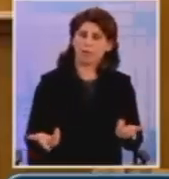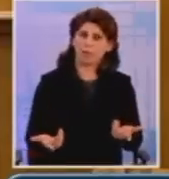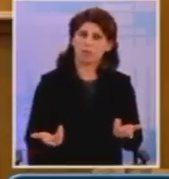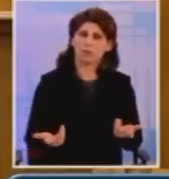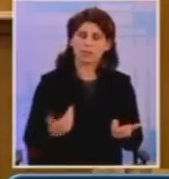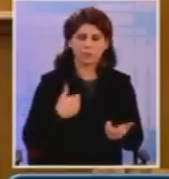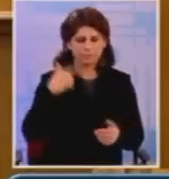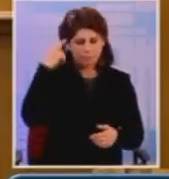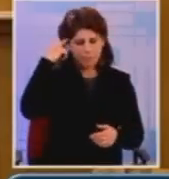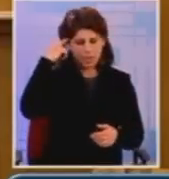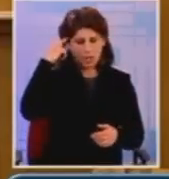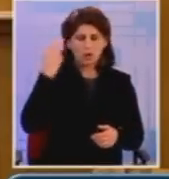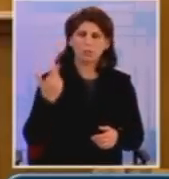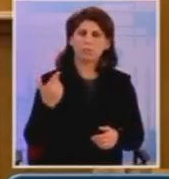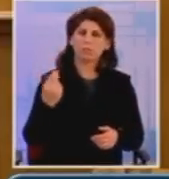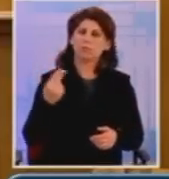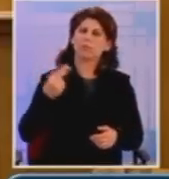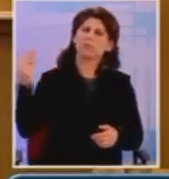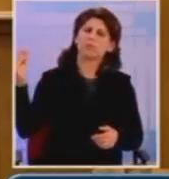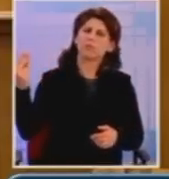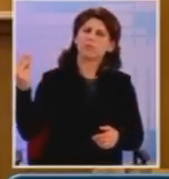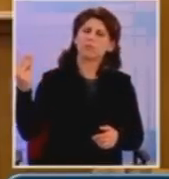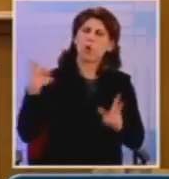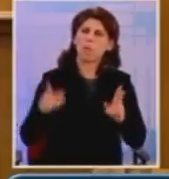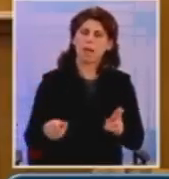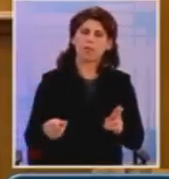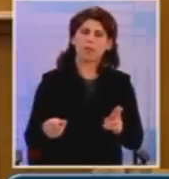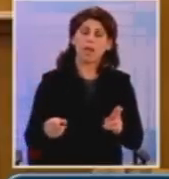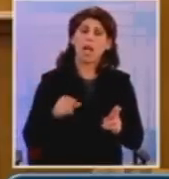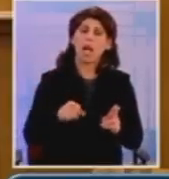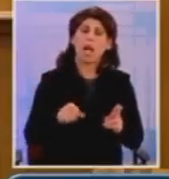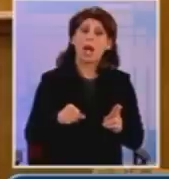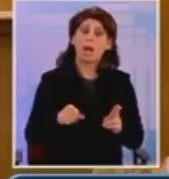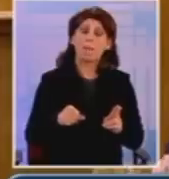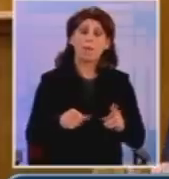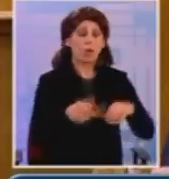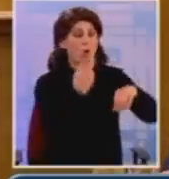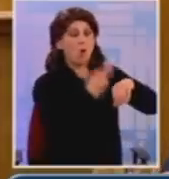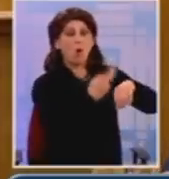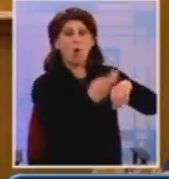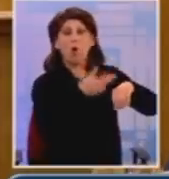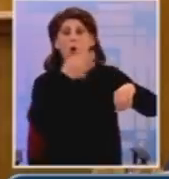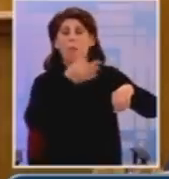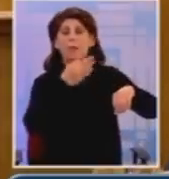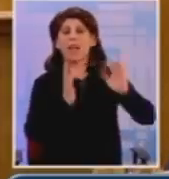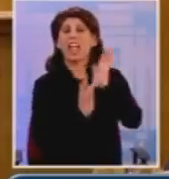μου έρχεται στο μυαλό το περίφημο απόσπασμα από την επί του όρους ομιλία του Ιησού.